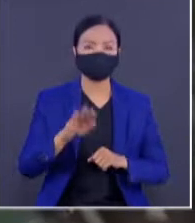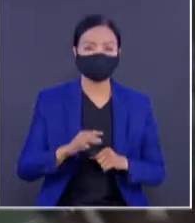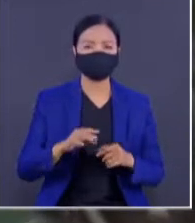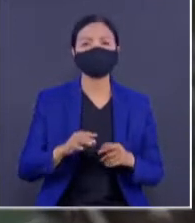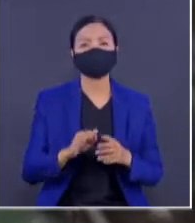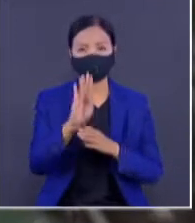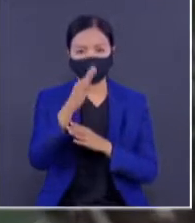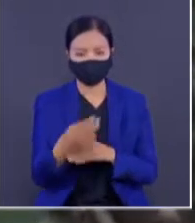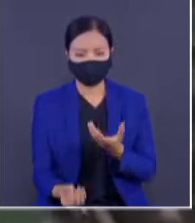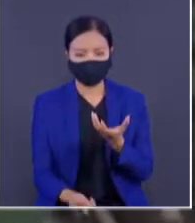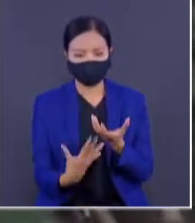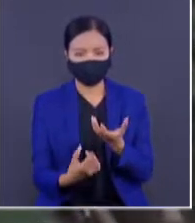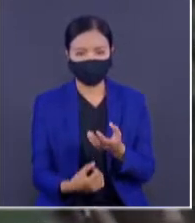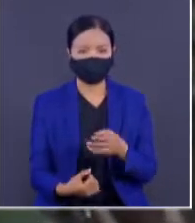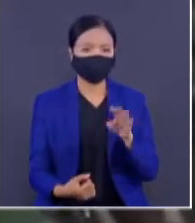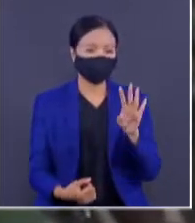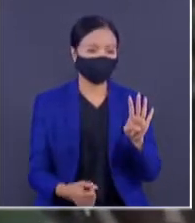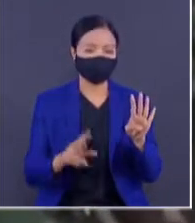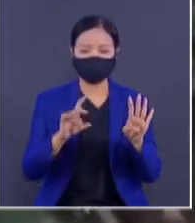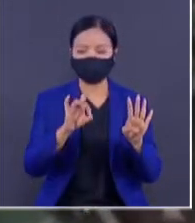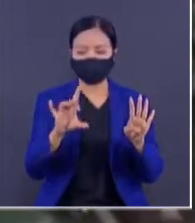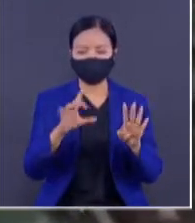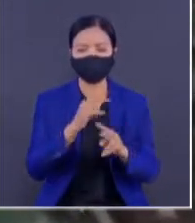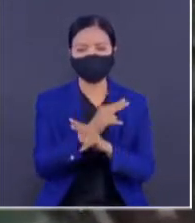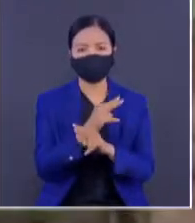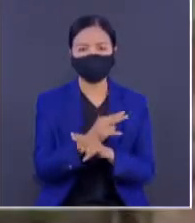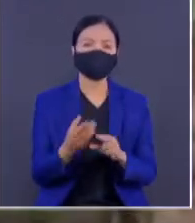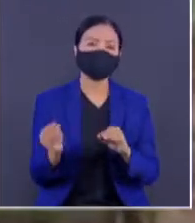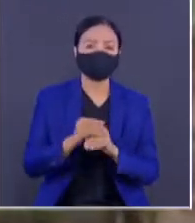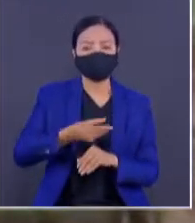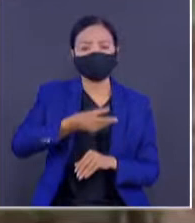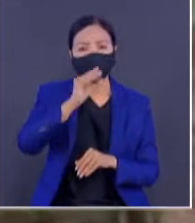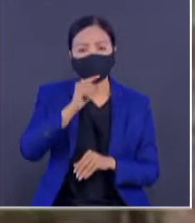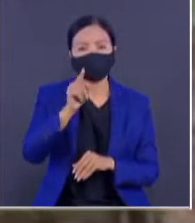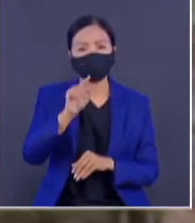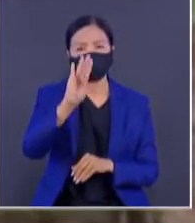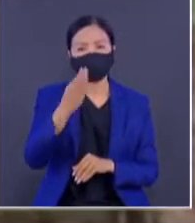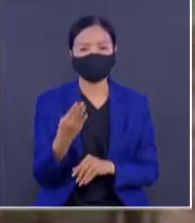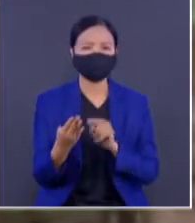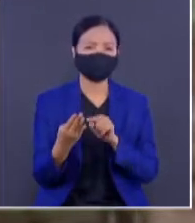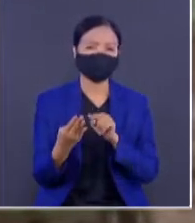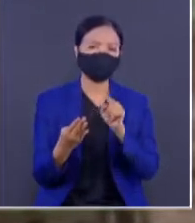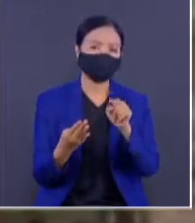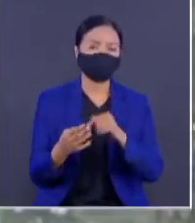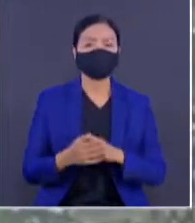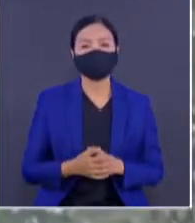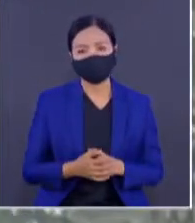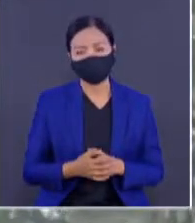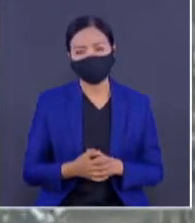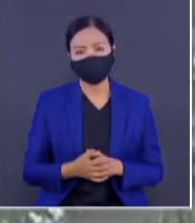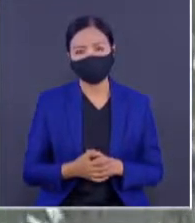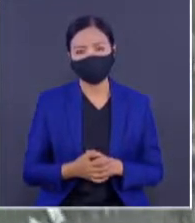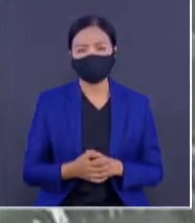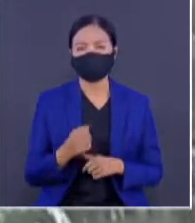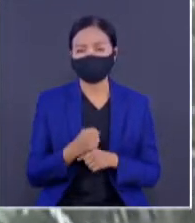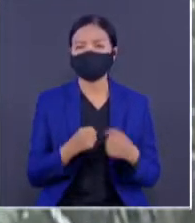ระท่อมสูตร4คูณร้อยเพิ่มมากขึ้นเพราะว่ามีใบกระท่อมเป็นตัวผสมหลักครับแล้วก็นำไปสู่การสร้างเป็น